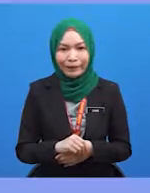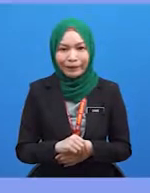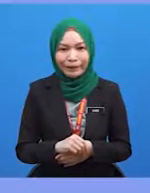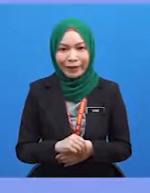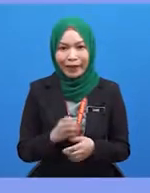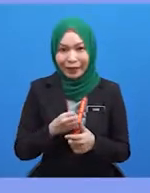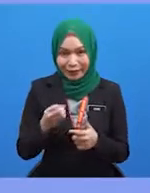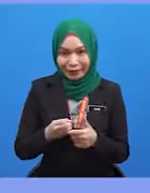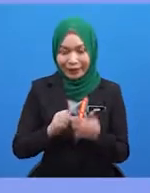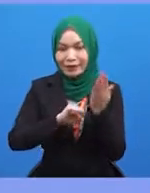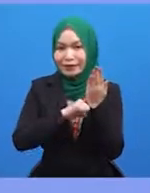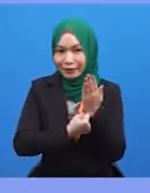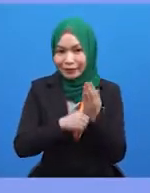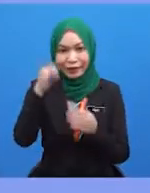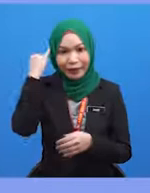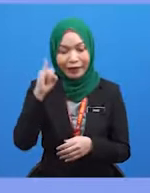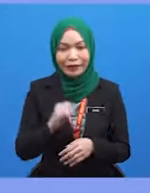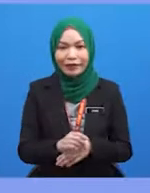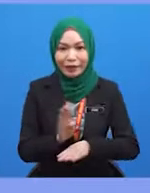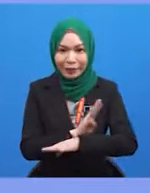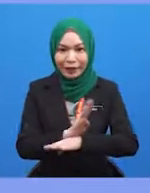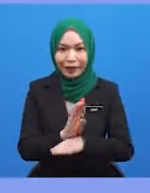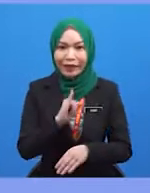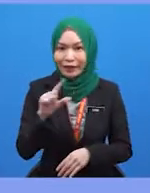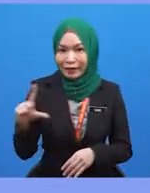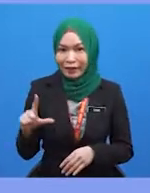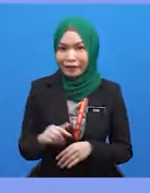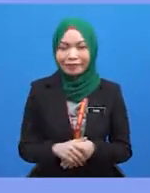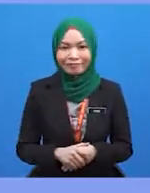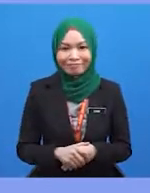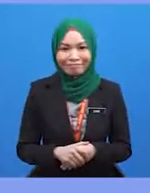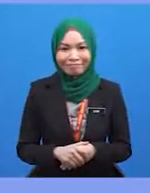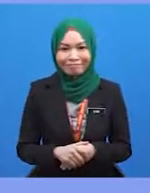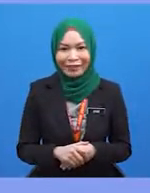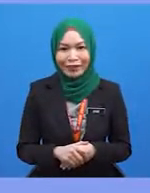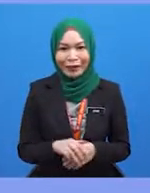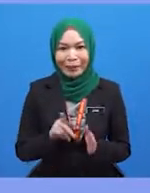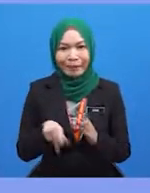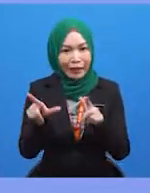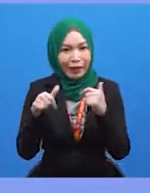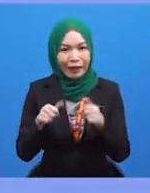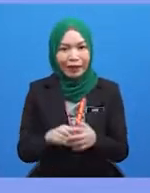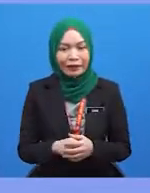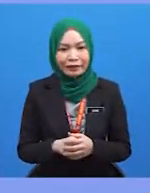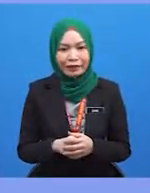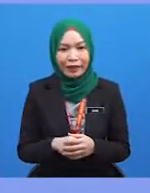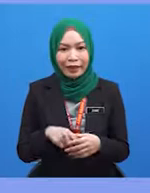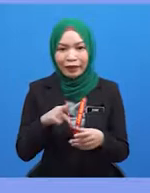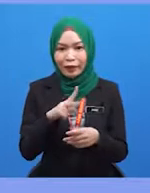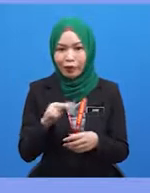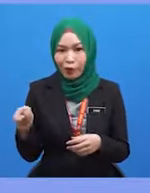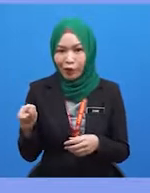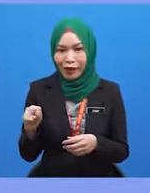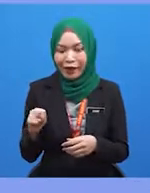Antara sumber idea perniagaan ialah pelanggan, produk sedia